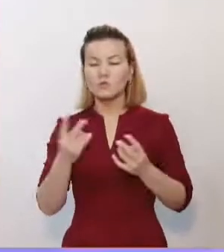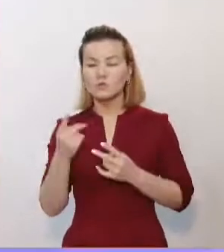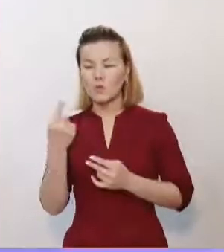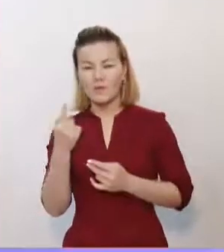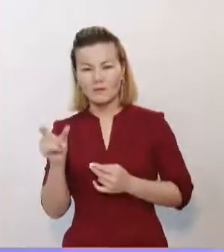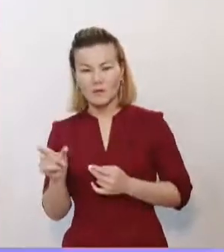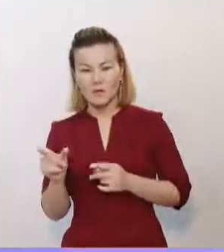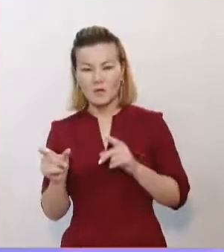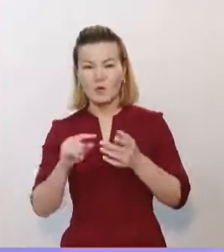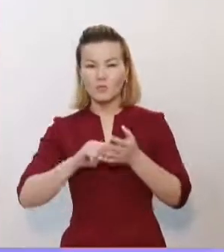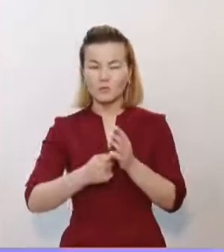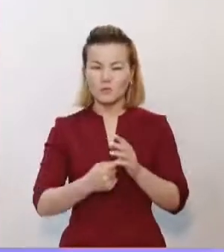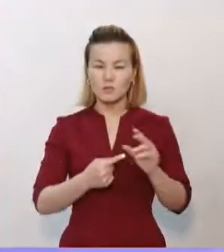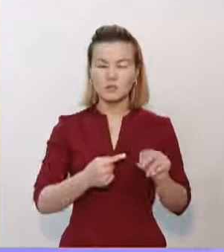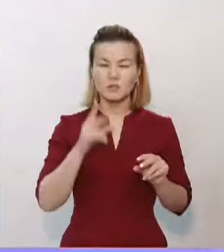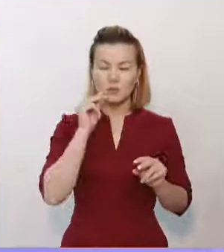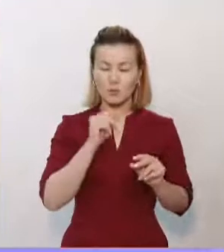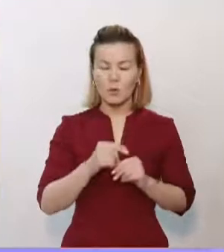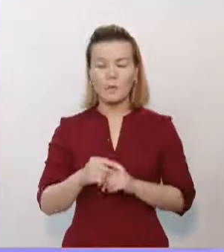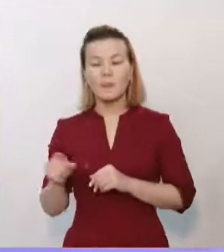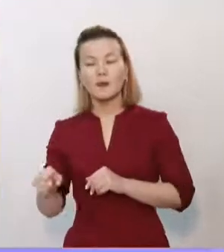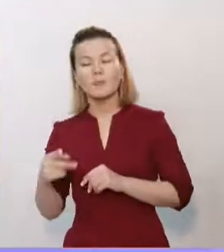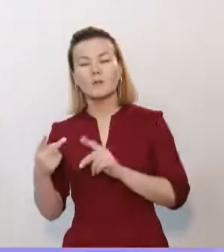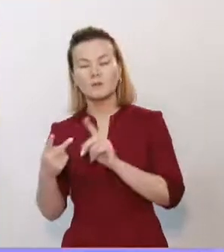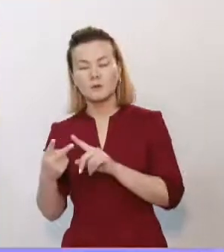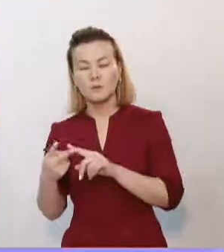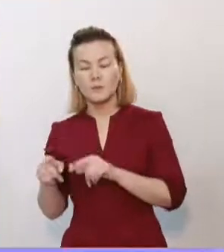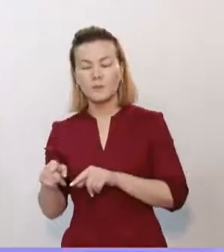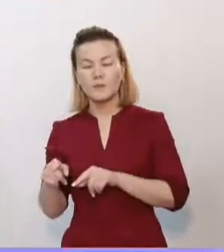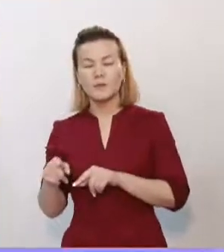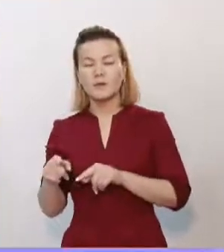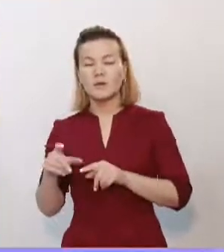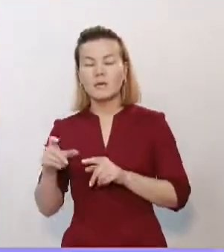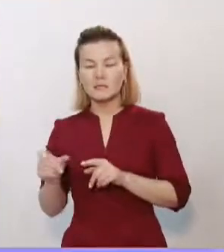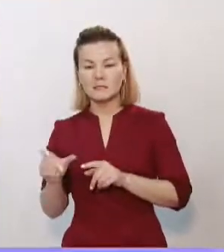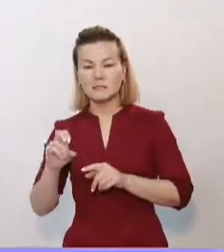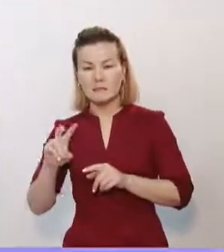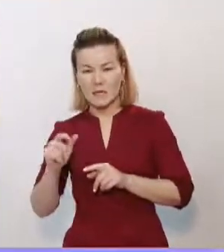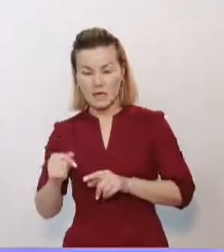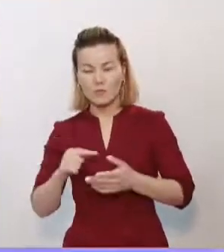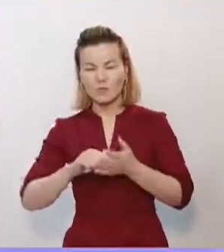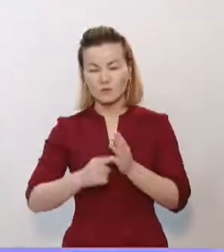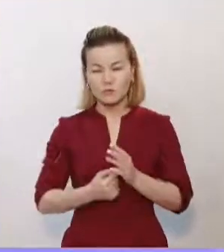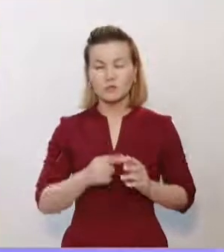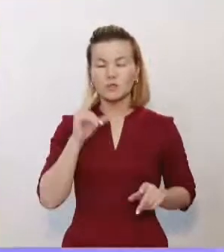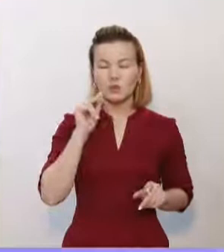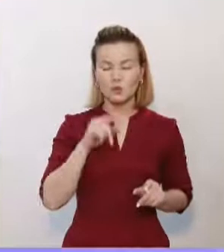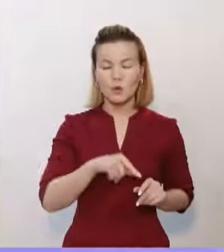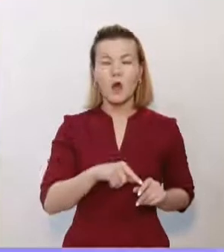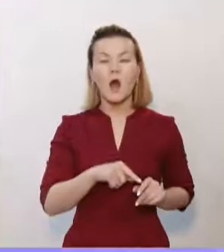число и второе слагаемое умножить на число, а результаты сложить.